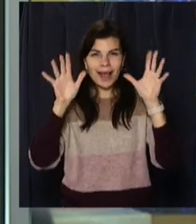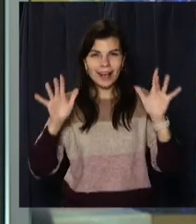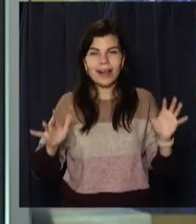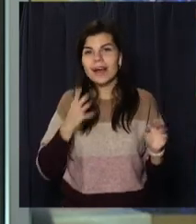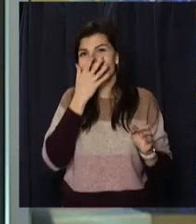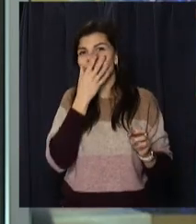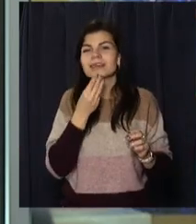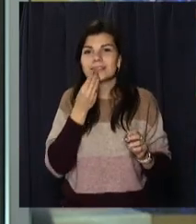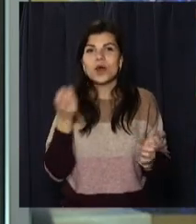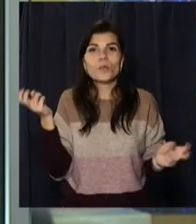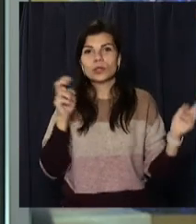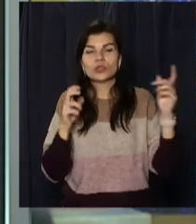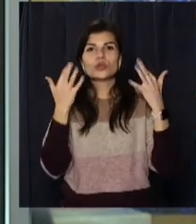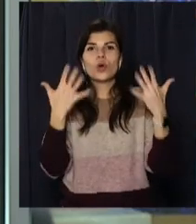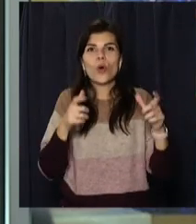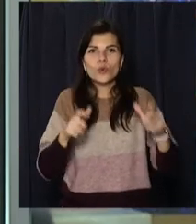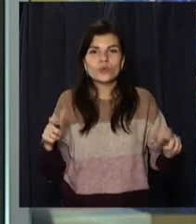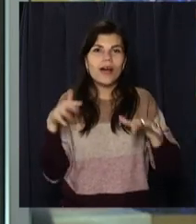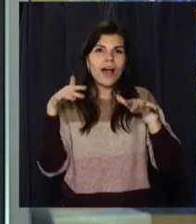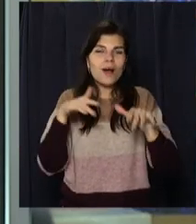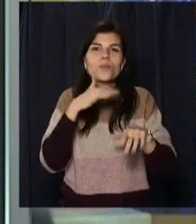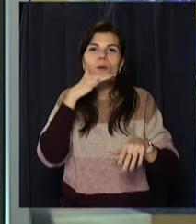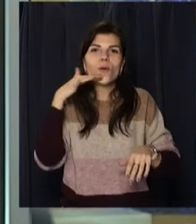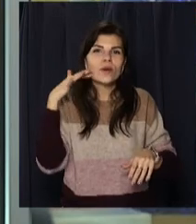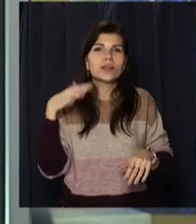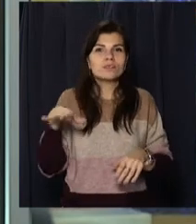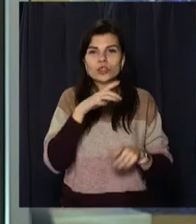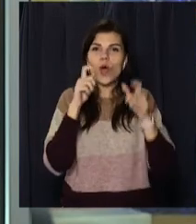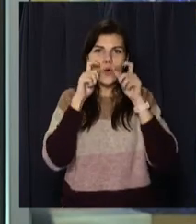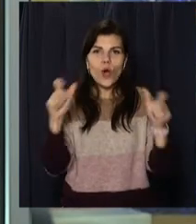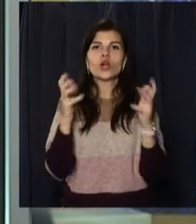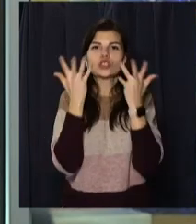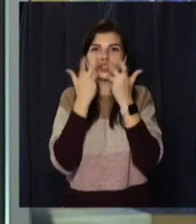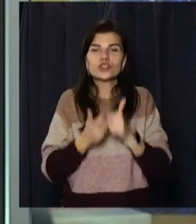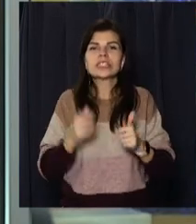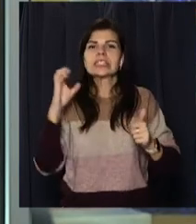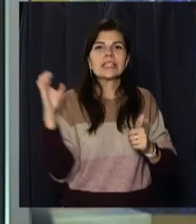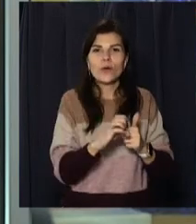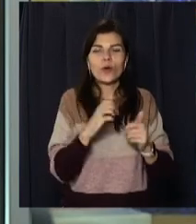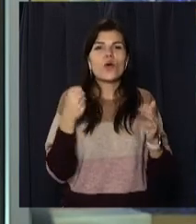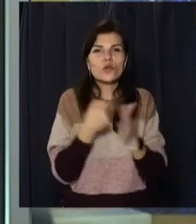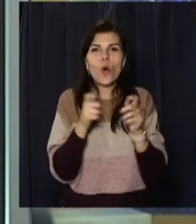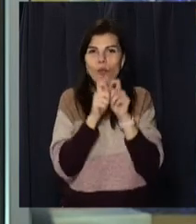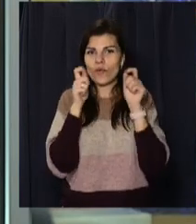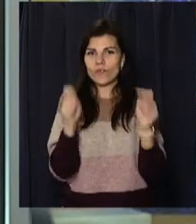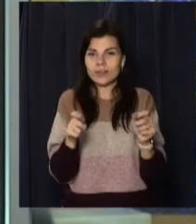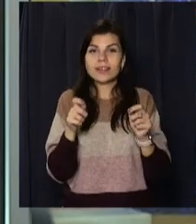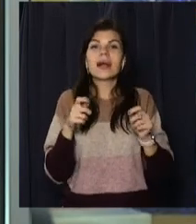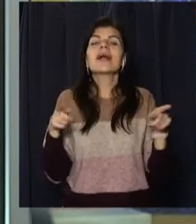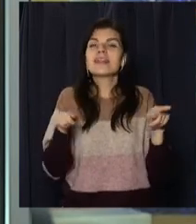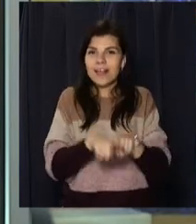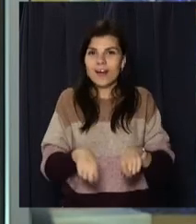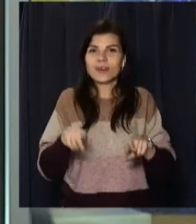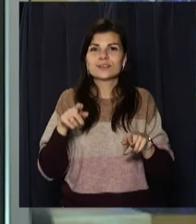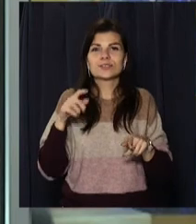новорічну красуню прийшли кілька сотень людей. Усі вони голосно відраховували секунди до офіційного відкриття. Також